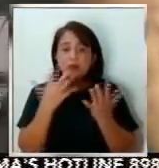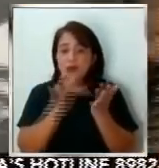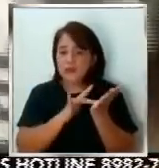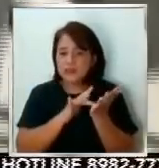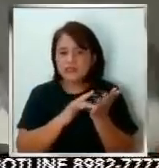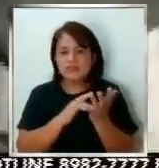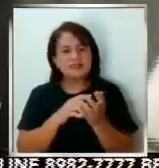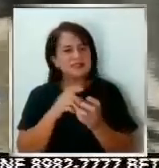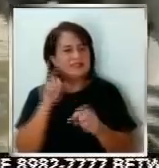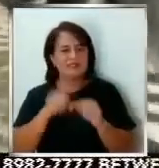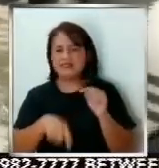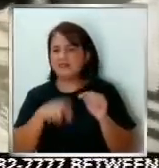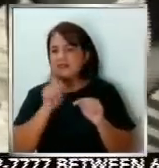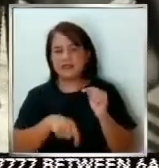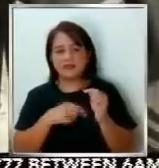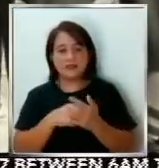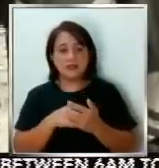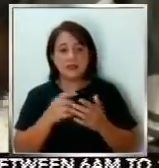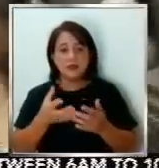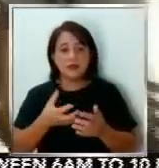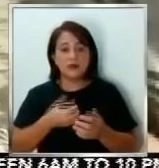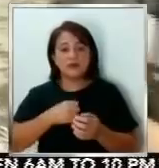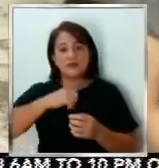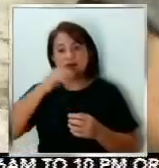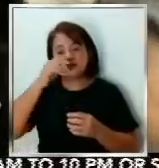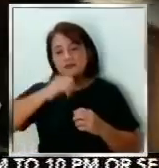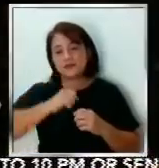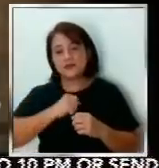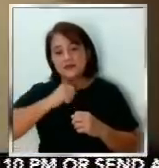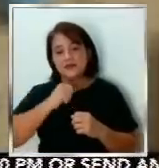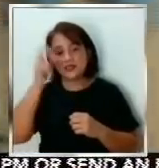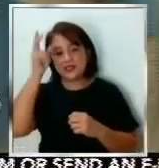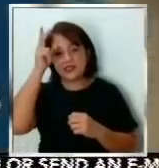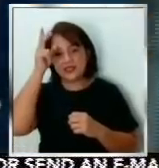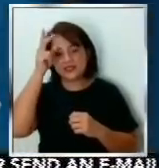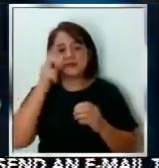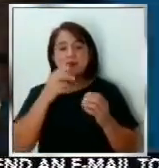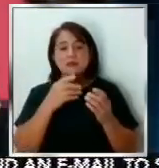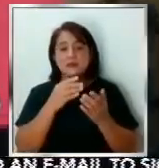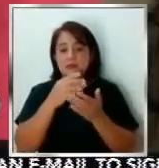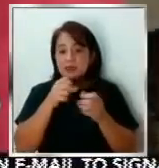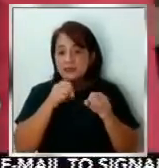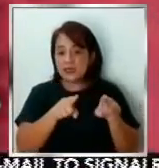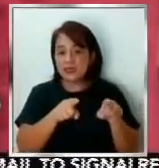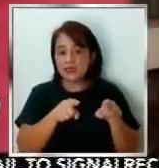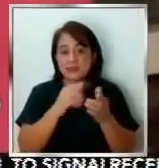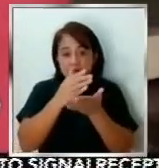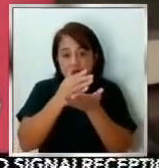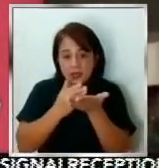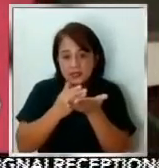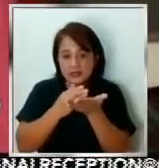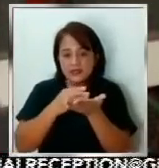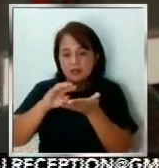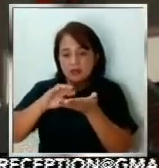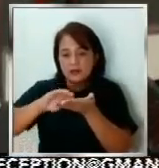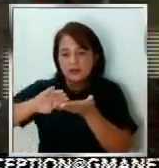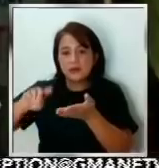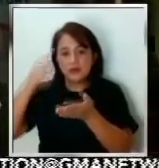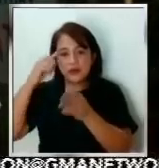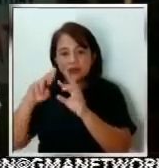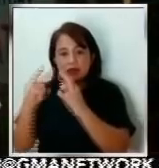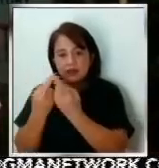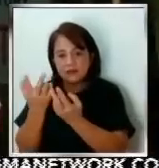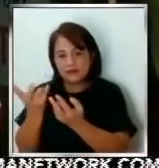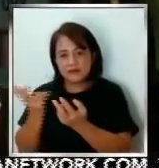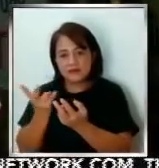Sa bawat chicken wings na mabebenta, nilalaan ni Apple ang bahagi ng kita para sa gamot ng mga kaanak. Para makatulong din